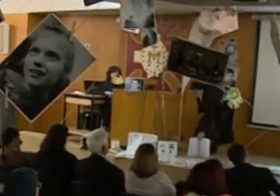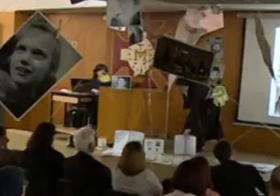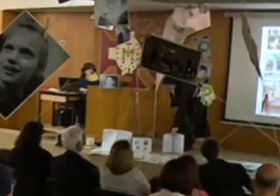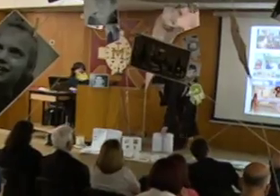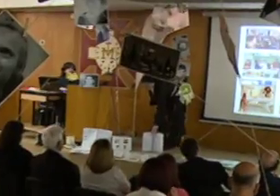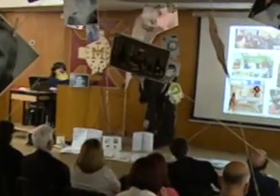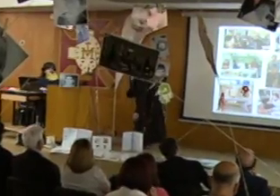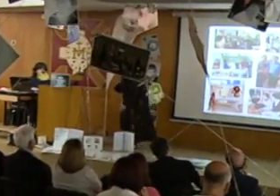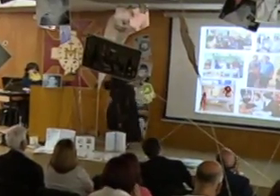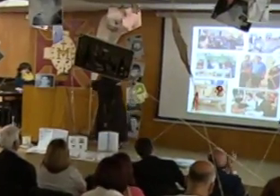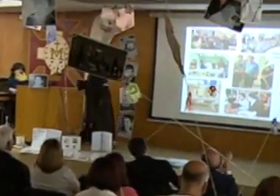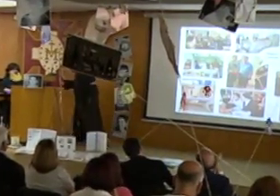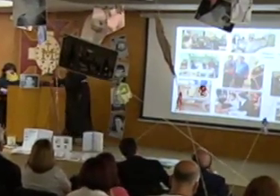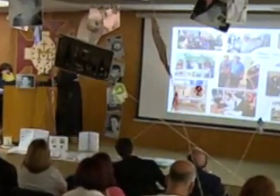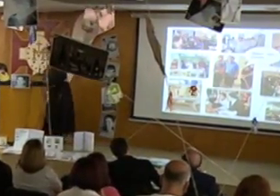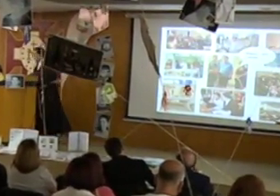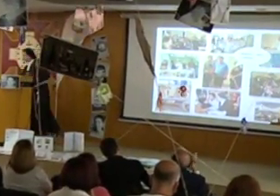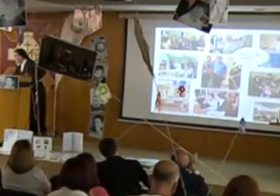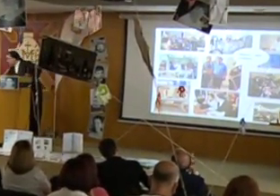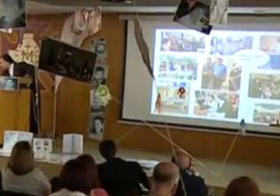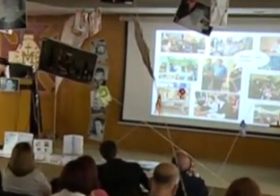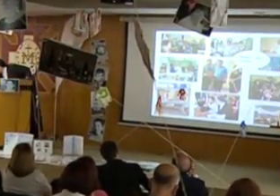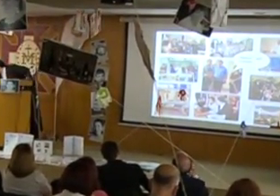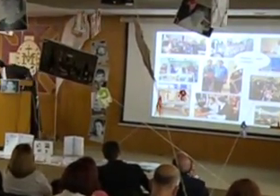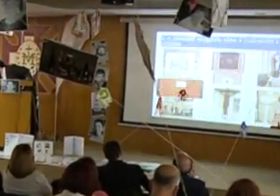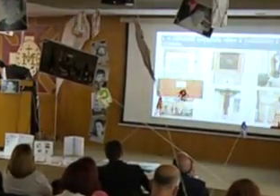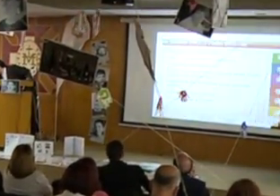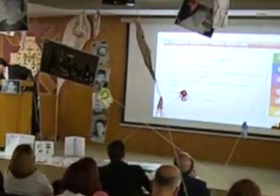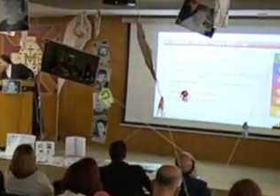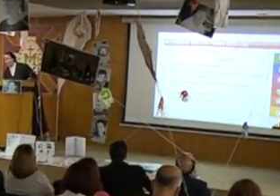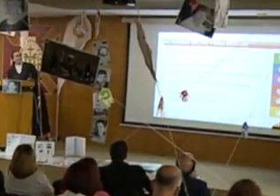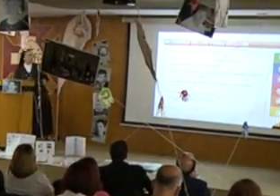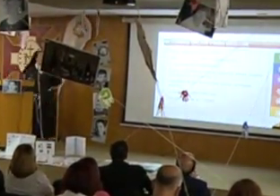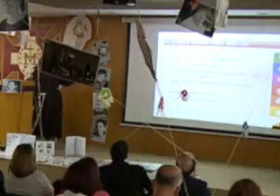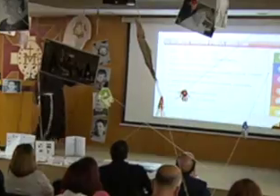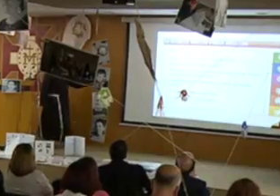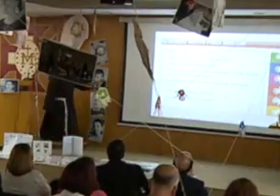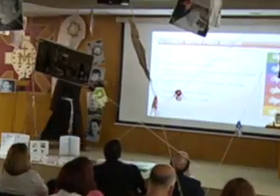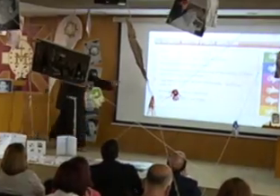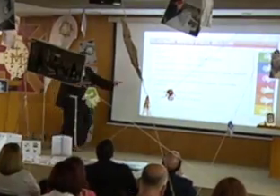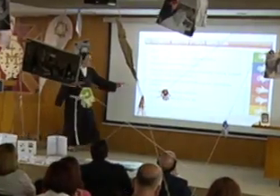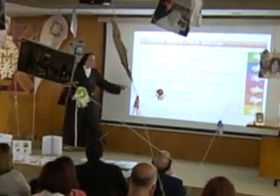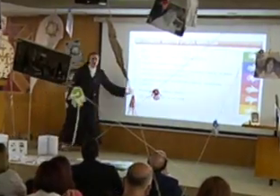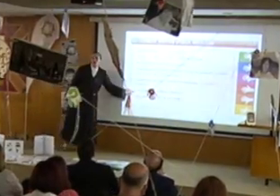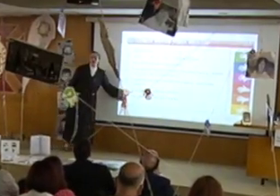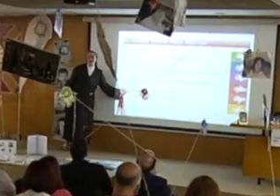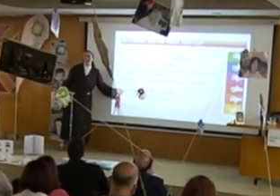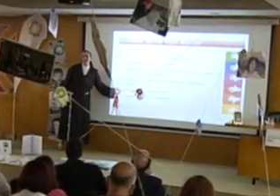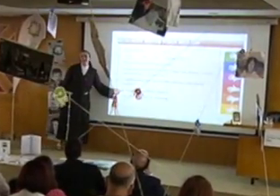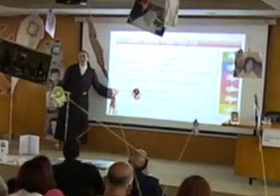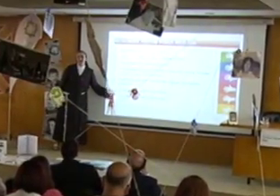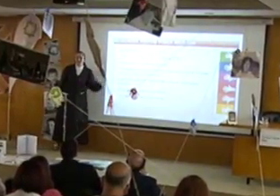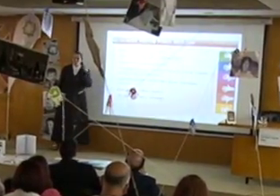a maturidade da comunidade cristã. Allora le persone con disabilità, accoglierle